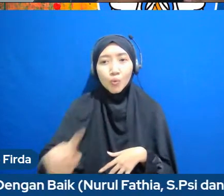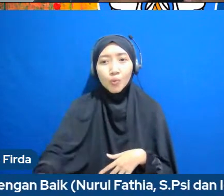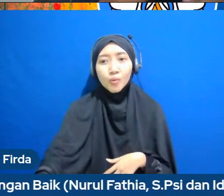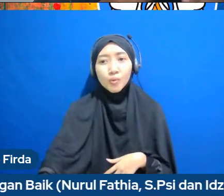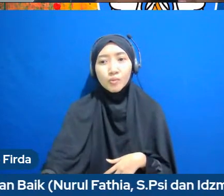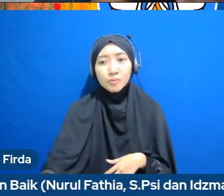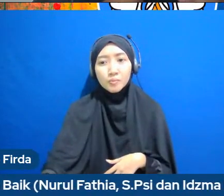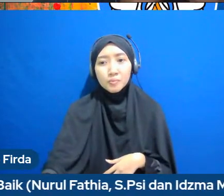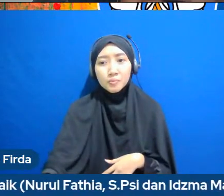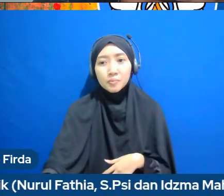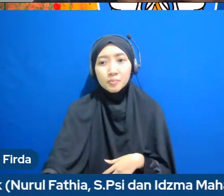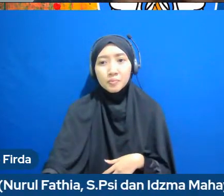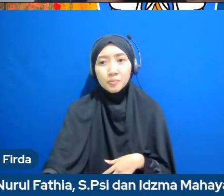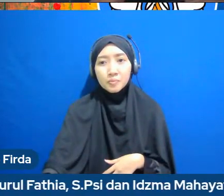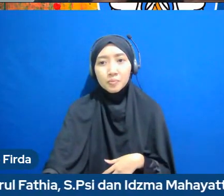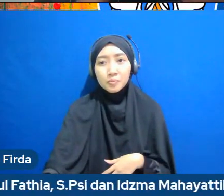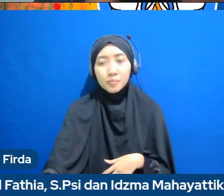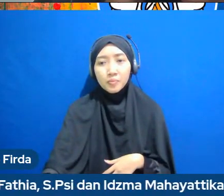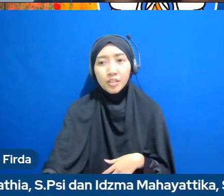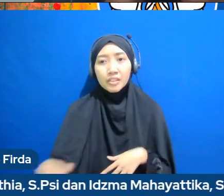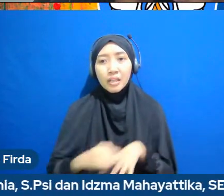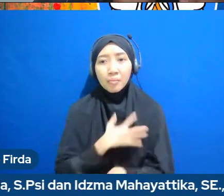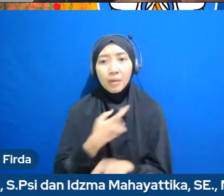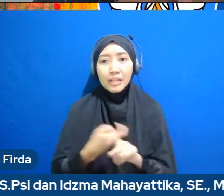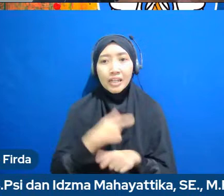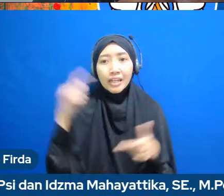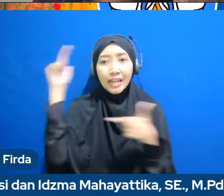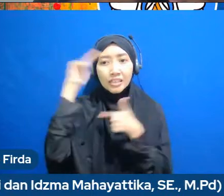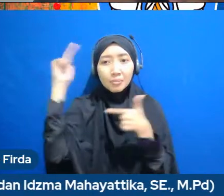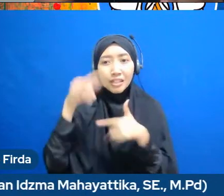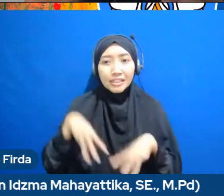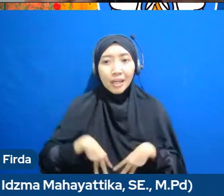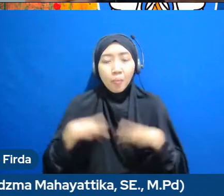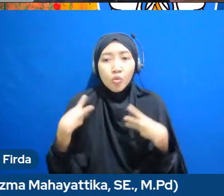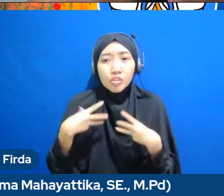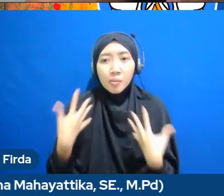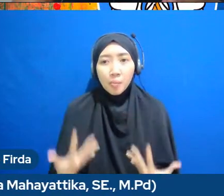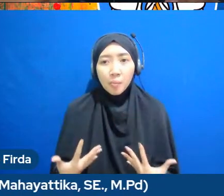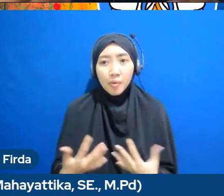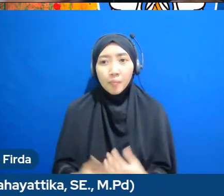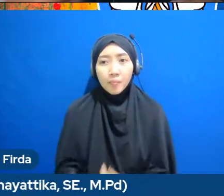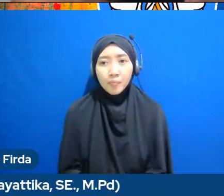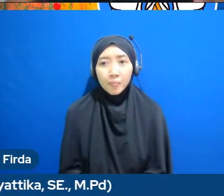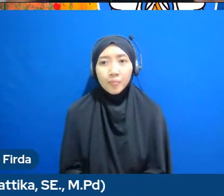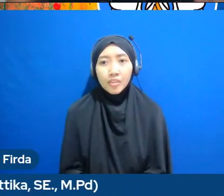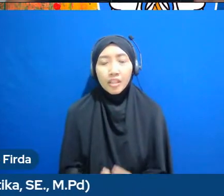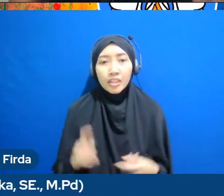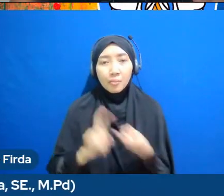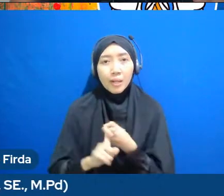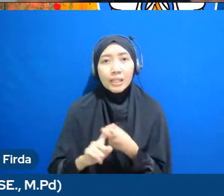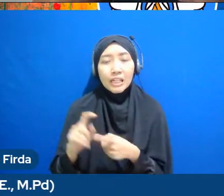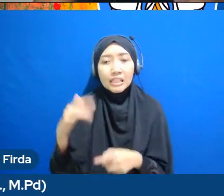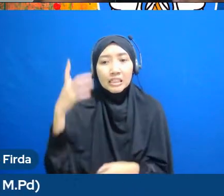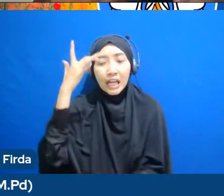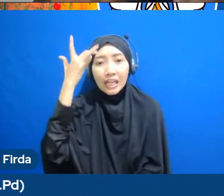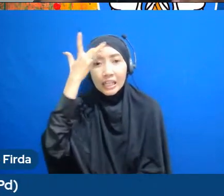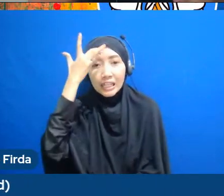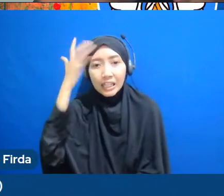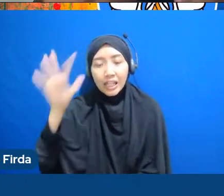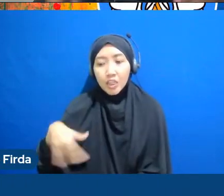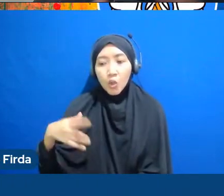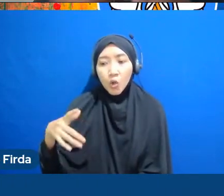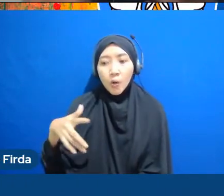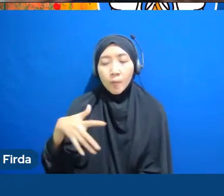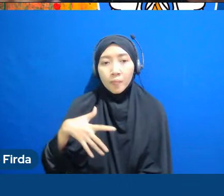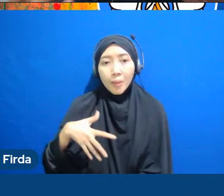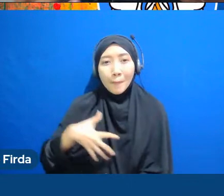sih akibat dari ekspresi emosi dia itu. Kalau dia melempar barang, temannya sakit. Kalau dia marahnya begitu dan